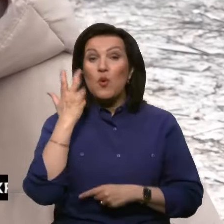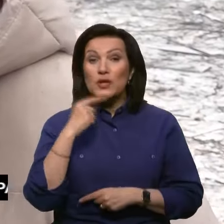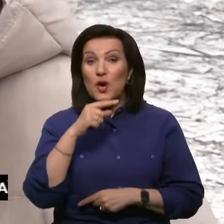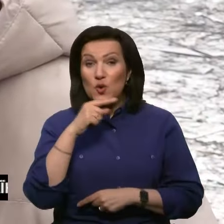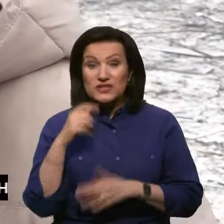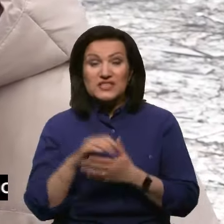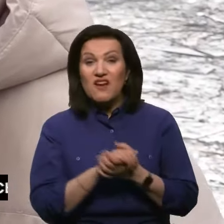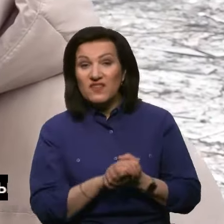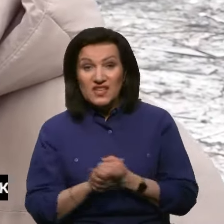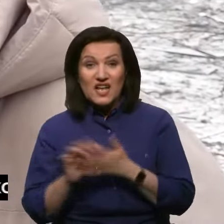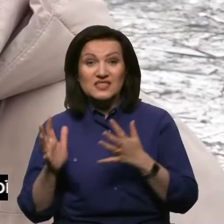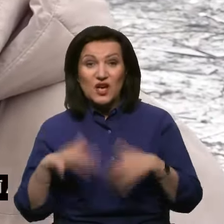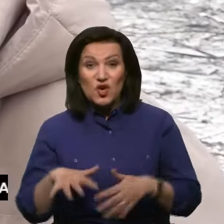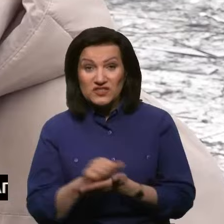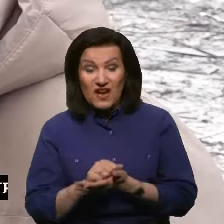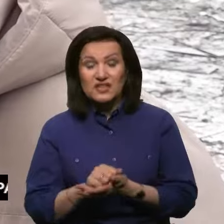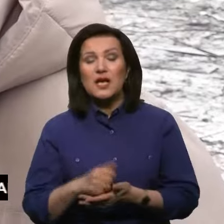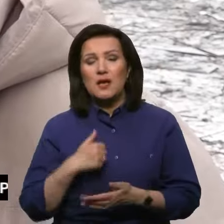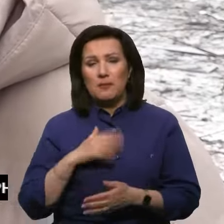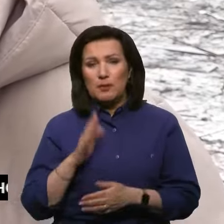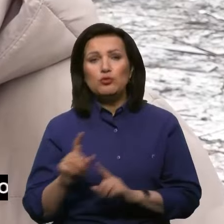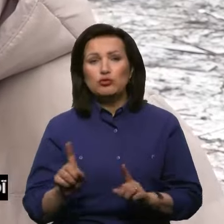коли Російська Федерація розвалиться, мені буде що